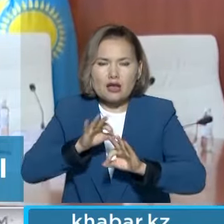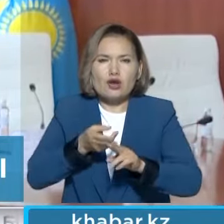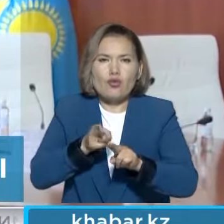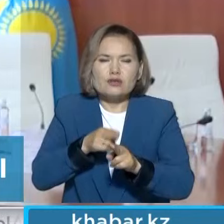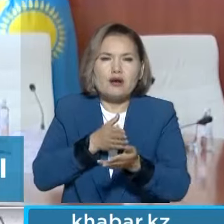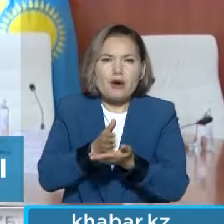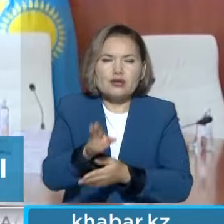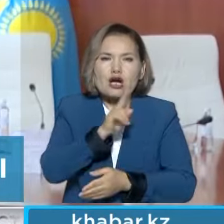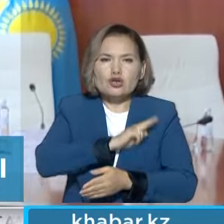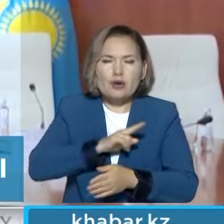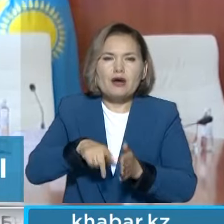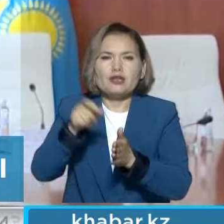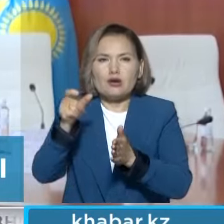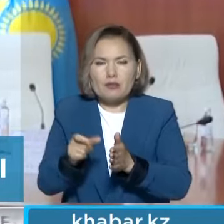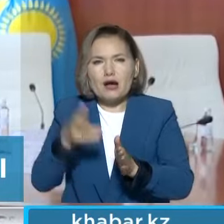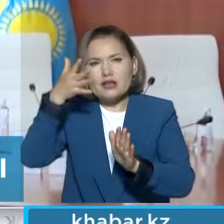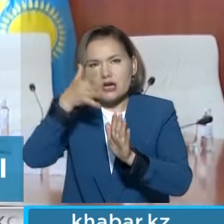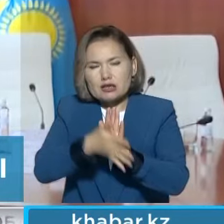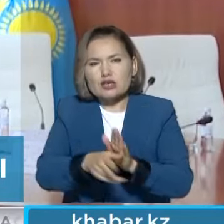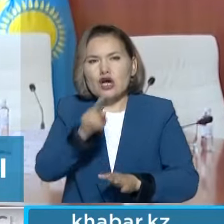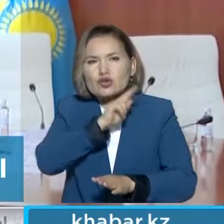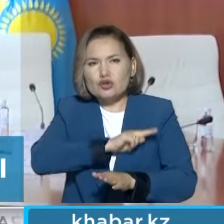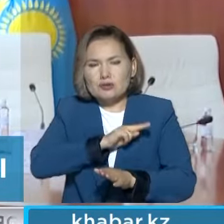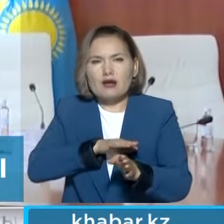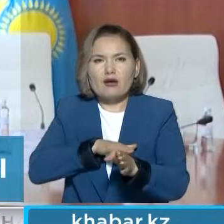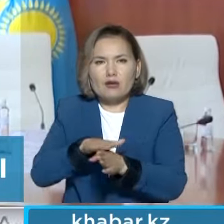біз депутаттар әлде зерттеу жұмыстарын жүргізе отырып,